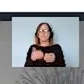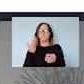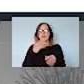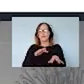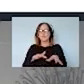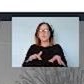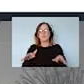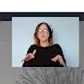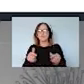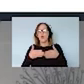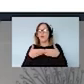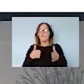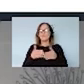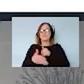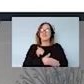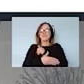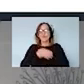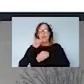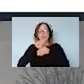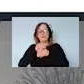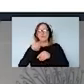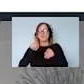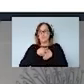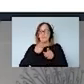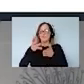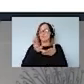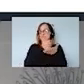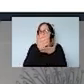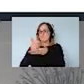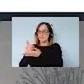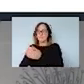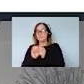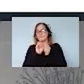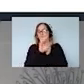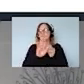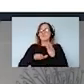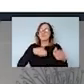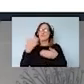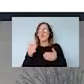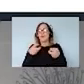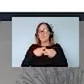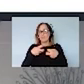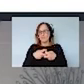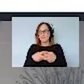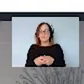bardzo dużo otwartych zasobów edukacyjnych, które będziemy zbierać, będziemy wrzucać na stronę internetową,